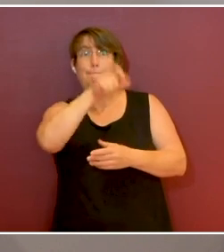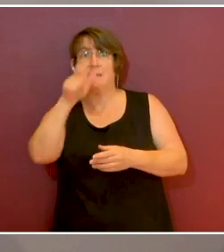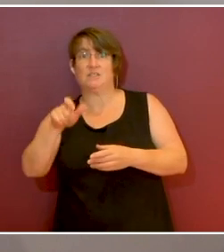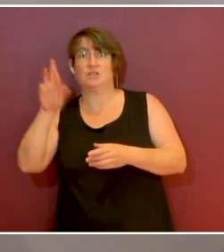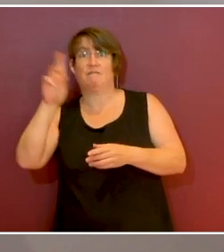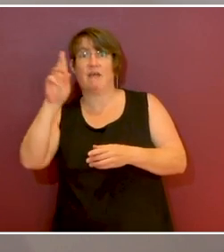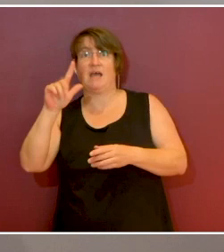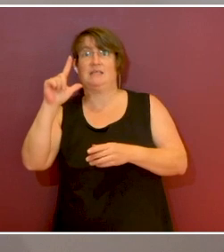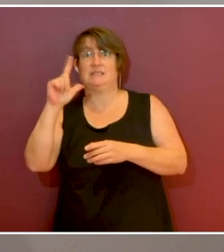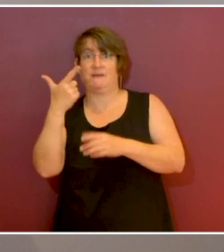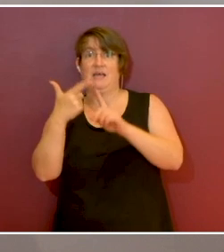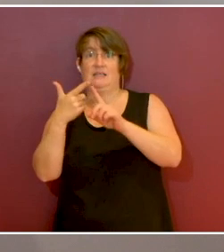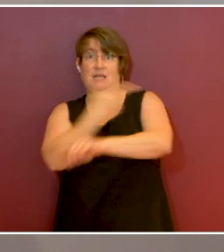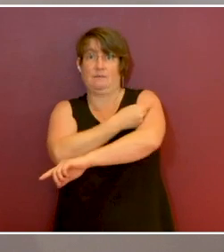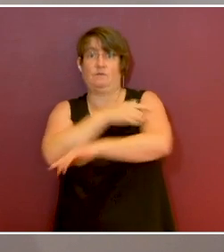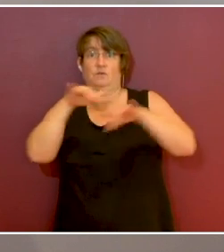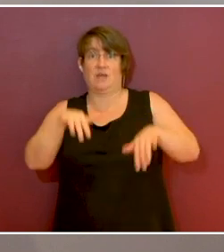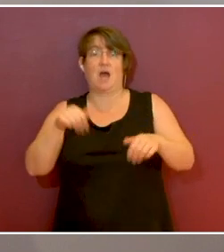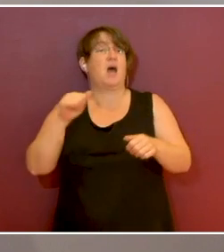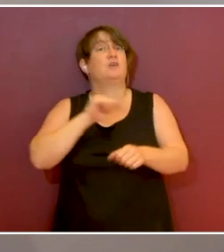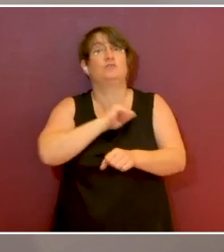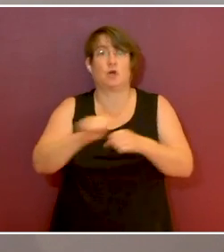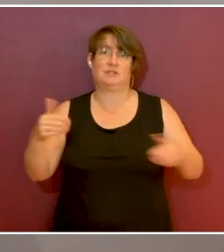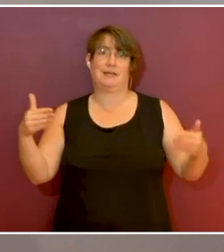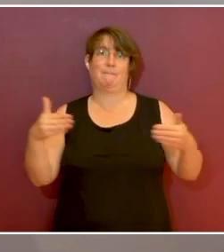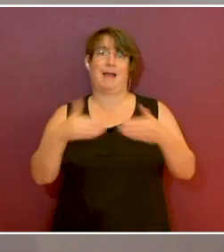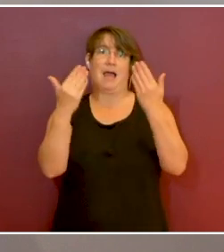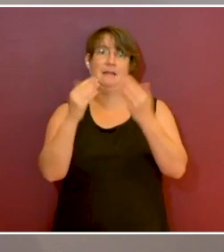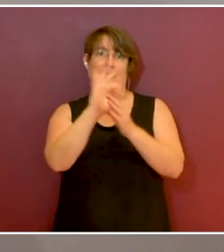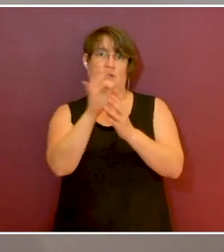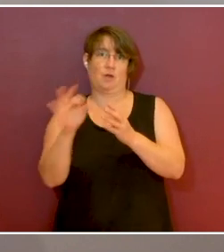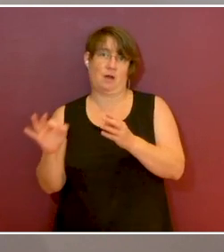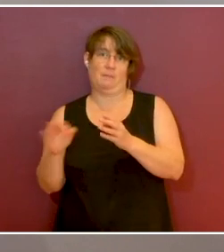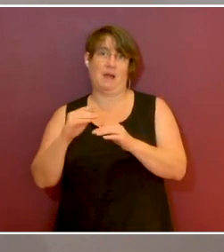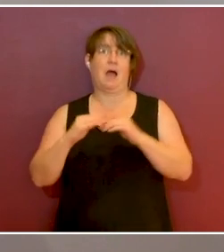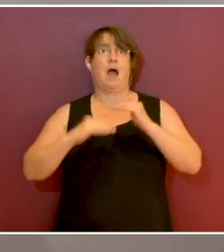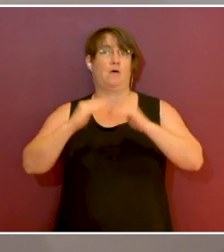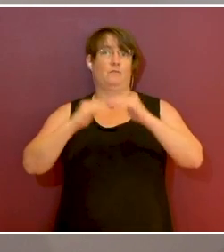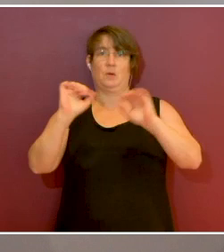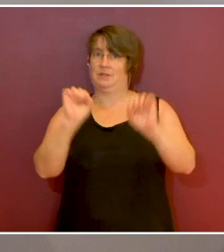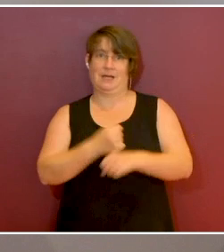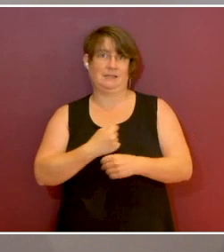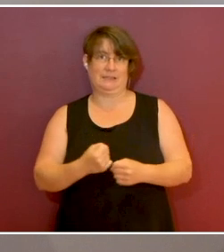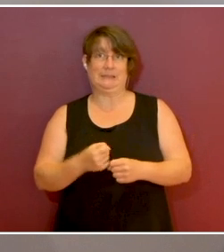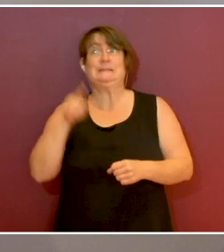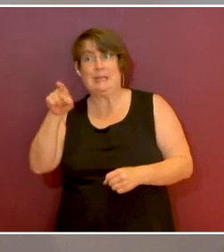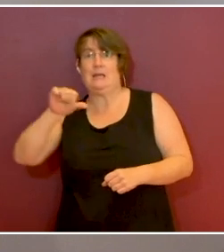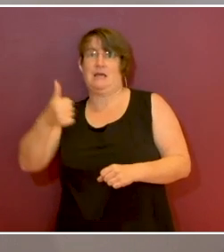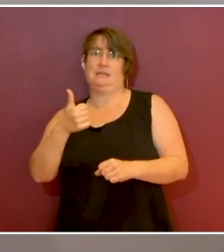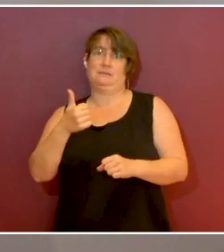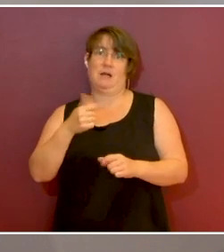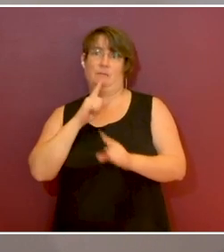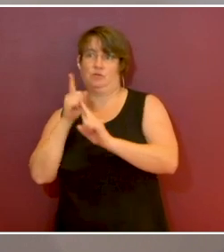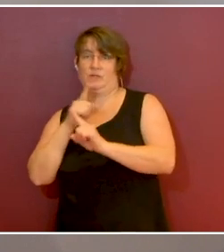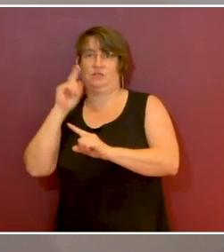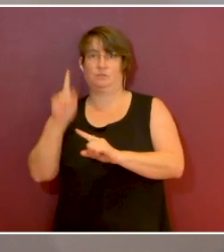Antikörper gebildet haben, dass man zunächst für diese Gruppe klärt, wann eine dritte Impfung empfohlen wird. Und da sind ja auch diese Woche die